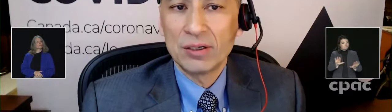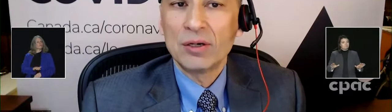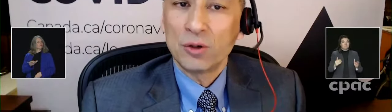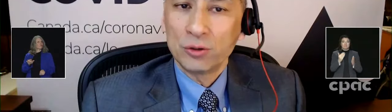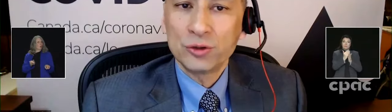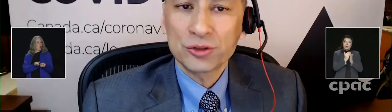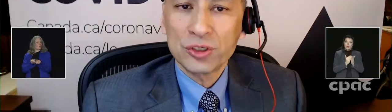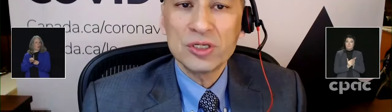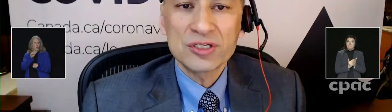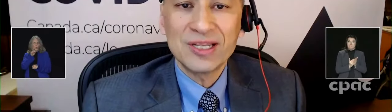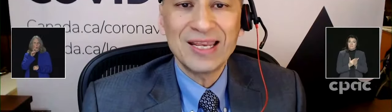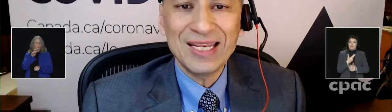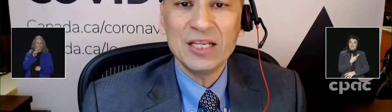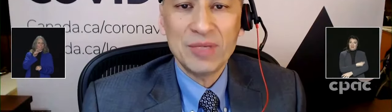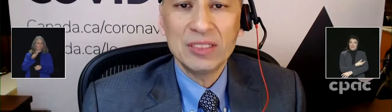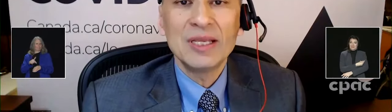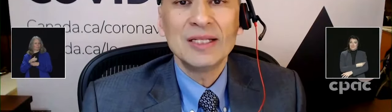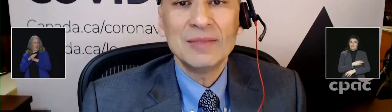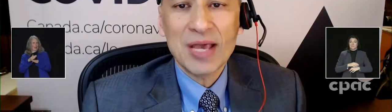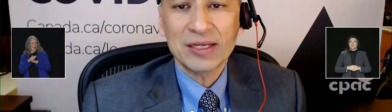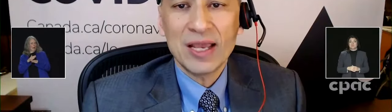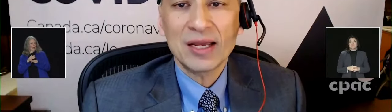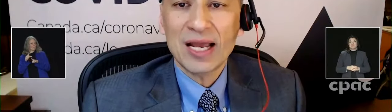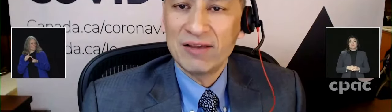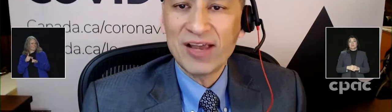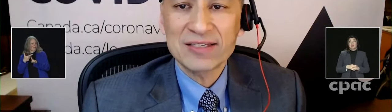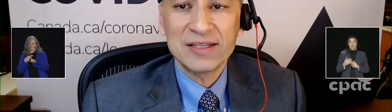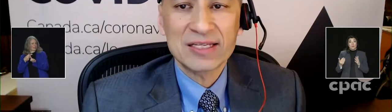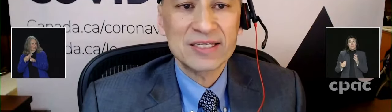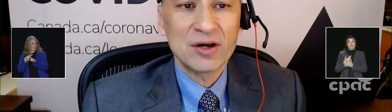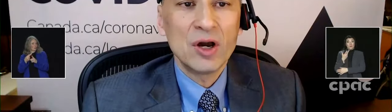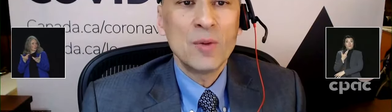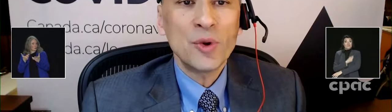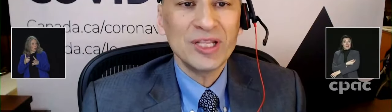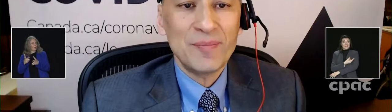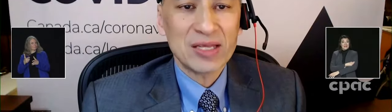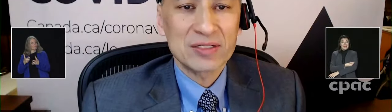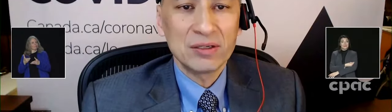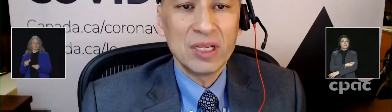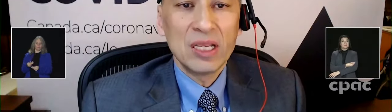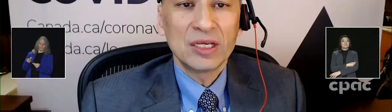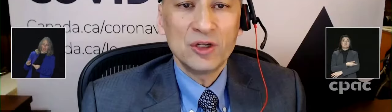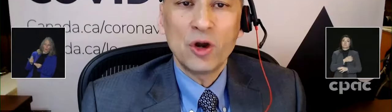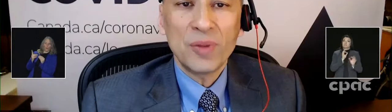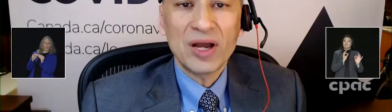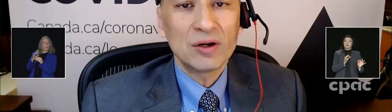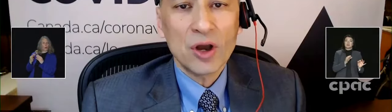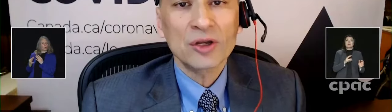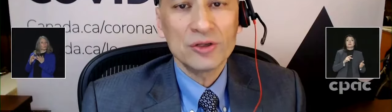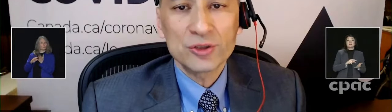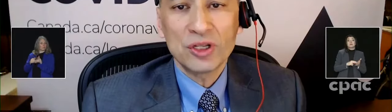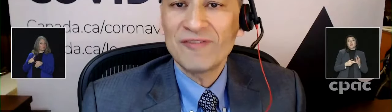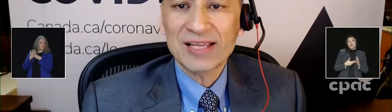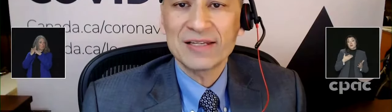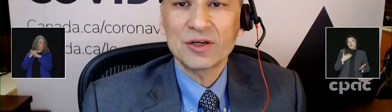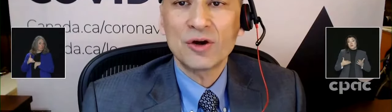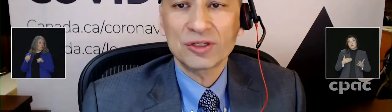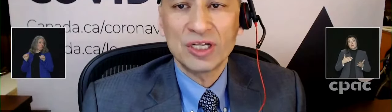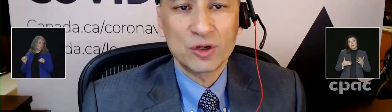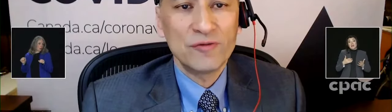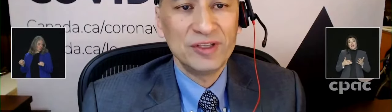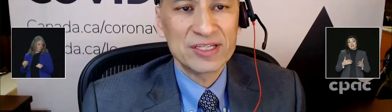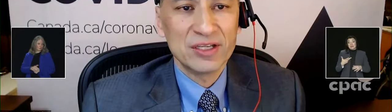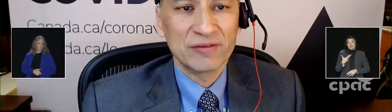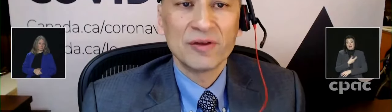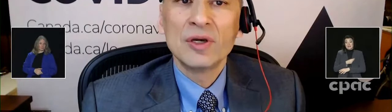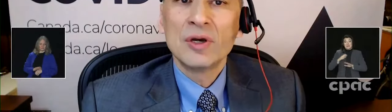vaccination. En outre, cela élimine les barrières à la vaccination pour les personnes qui n'ont pas encore reçu le vaccin contre